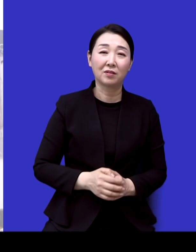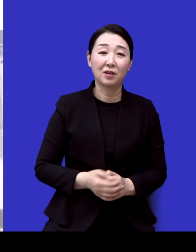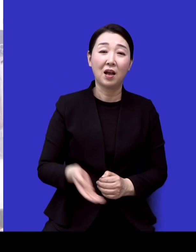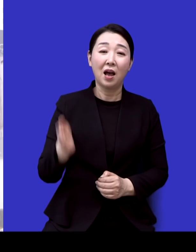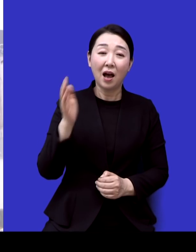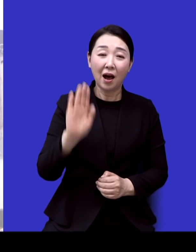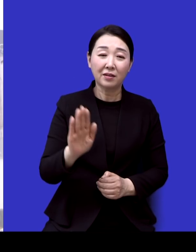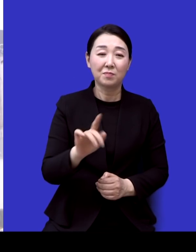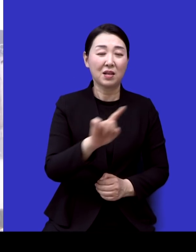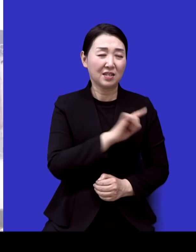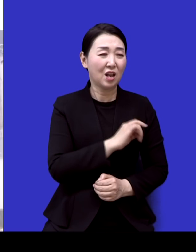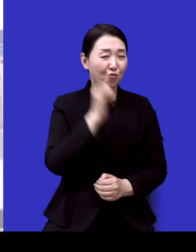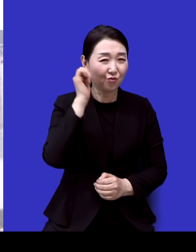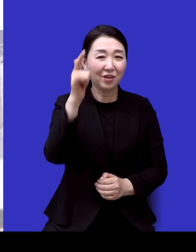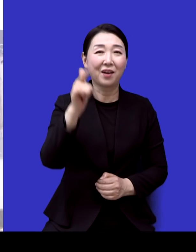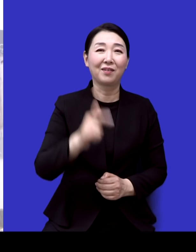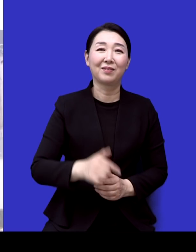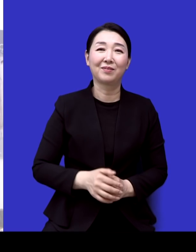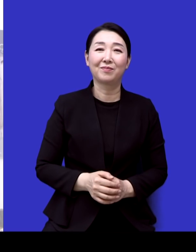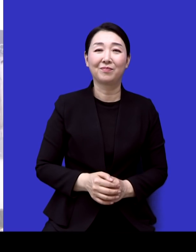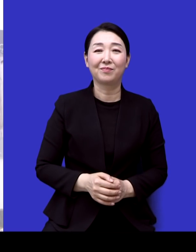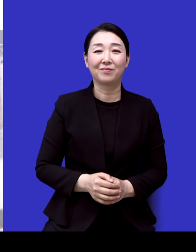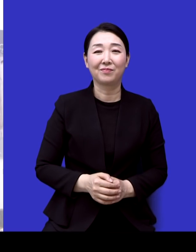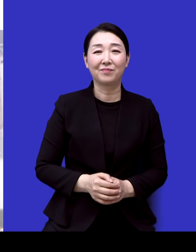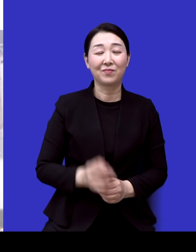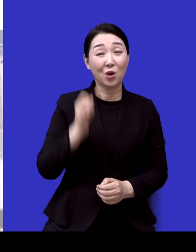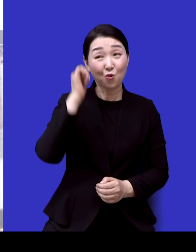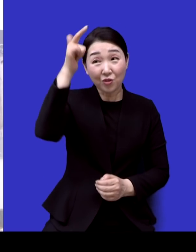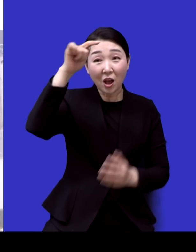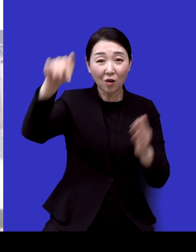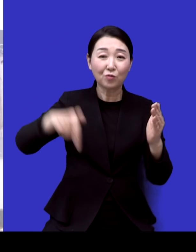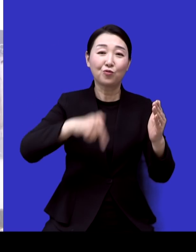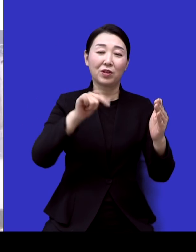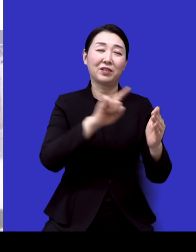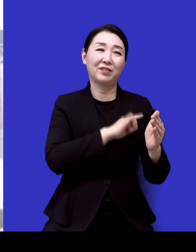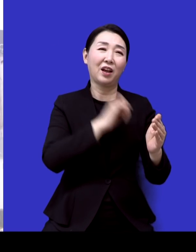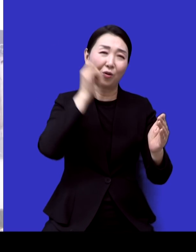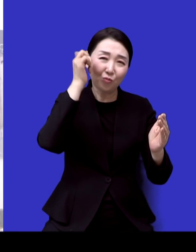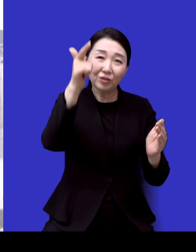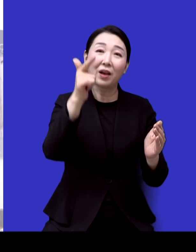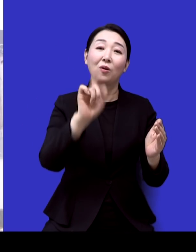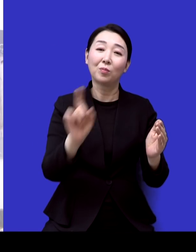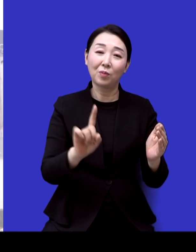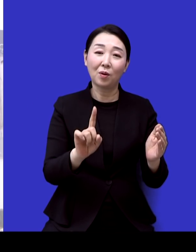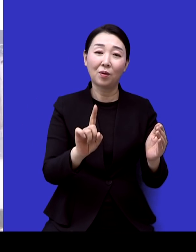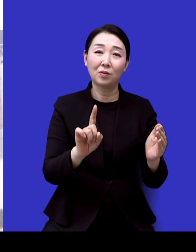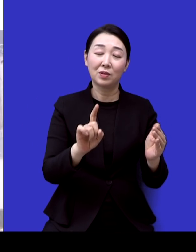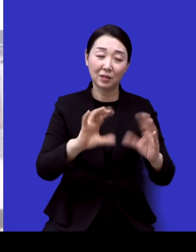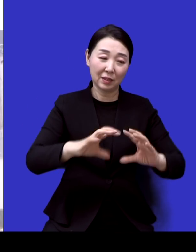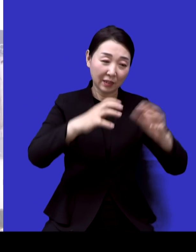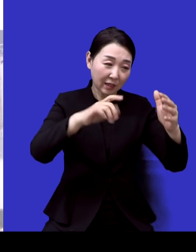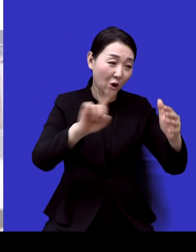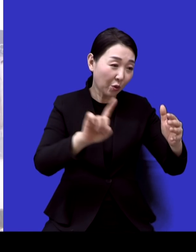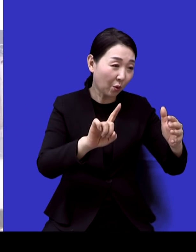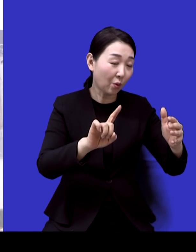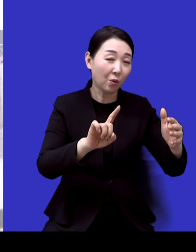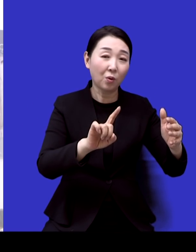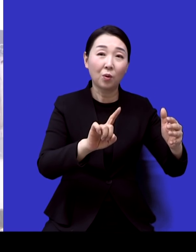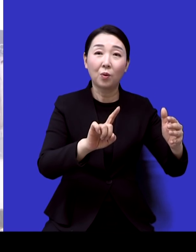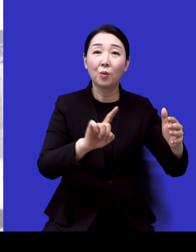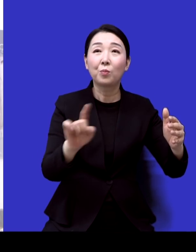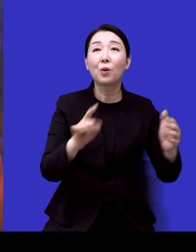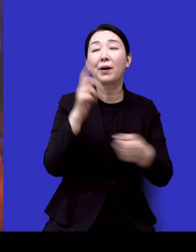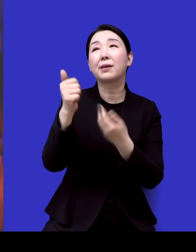greatest 가장 위대한 것. 위대한 것 중에서도 가장 위대한 것이 이 세상의 그 어떤 것도 아니라